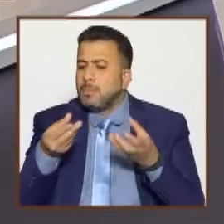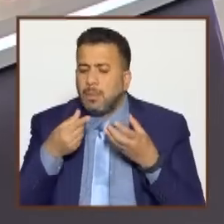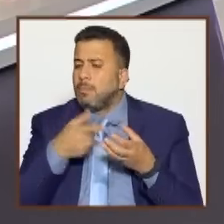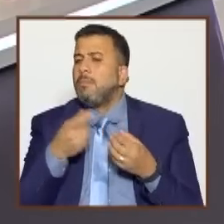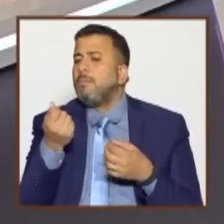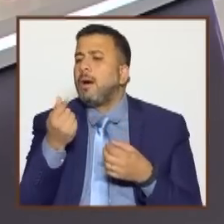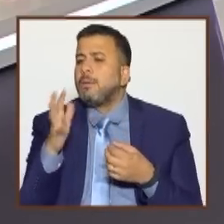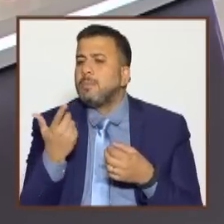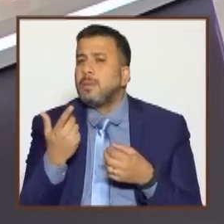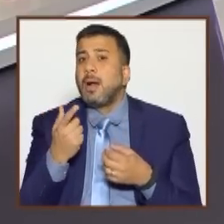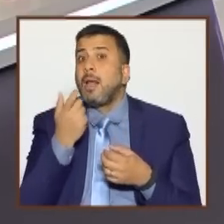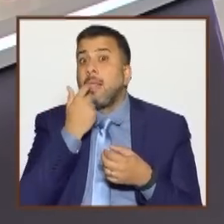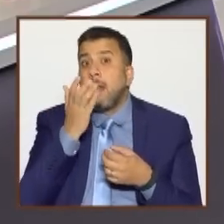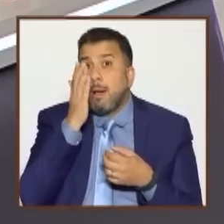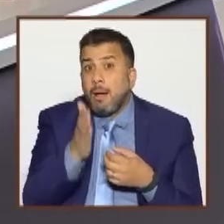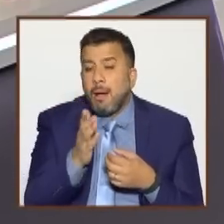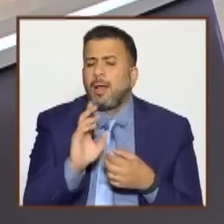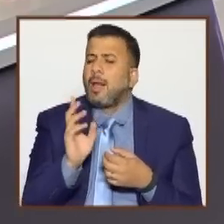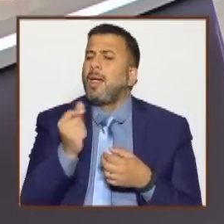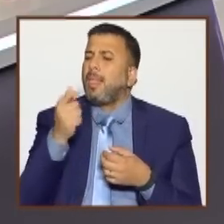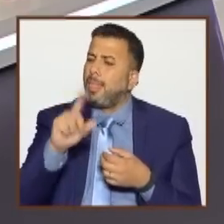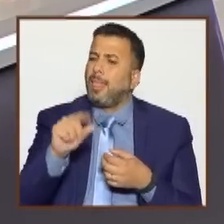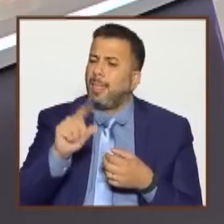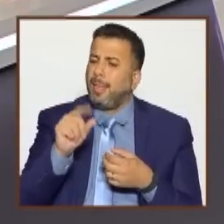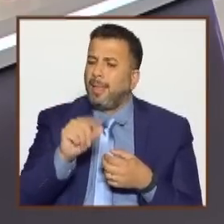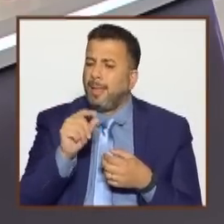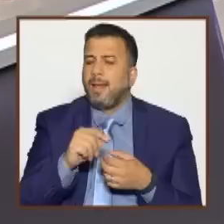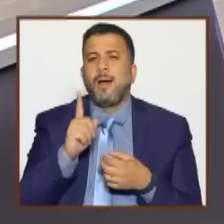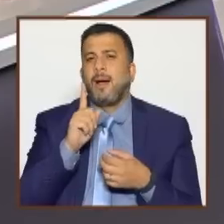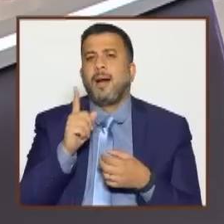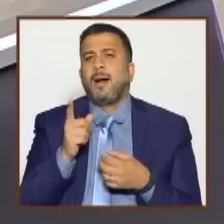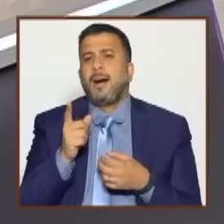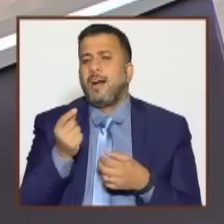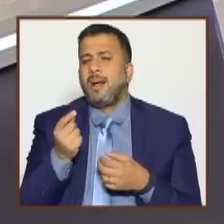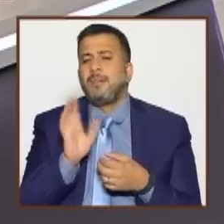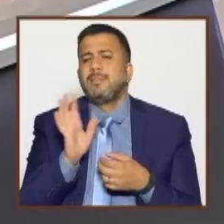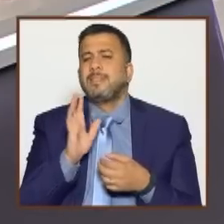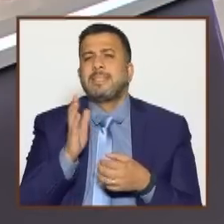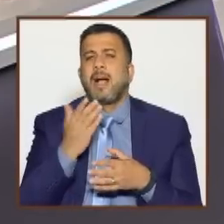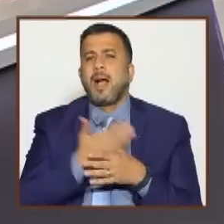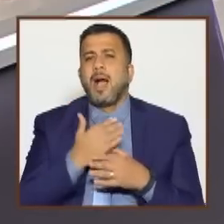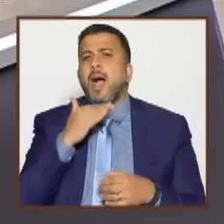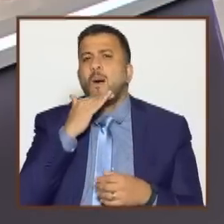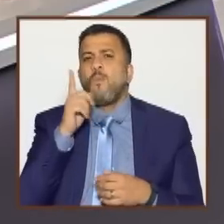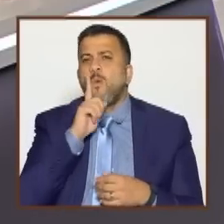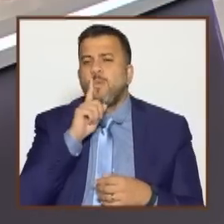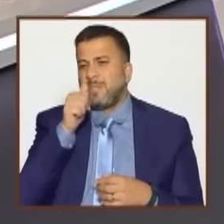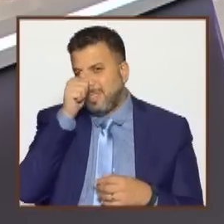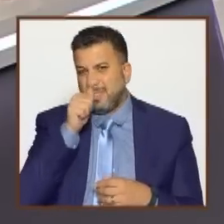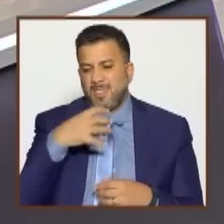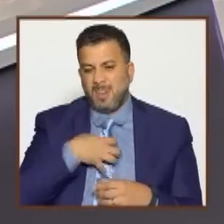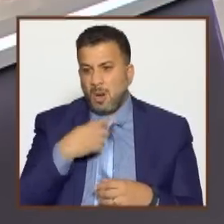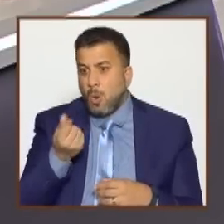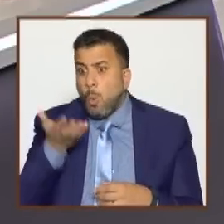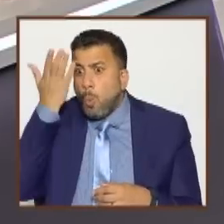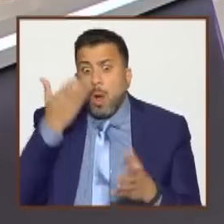تقول ما يأتون ما يتكلمون بالسعر الحقيقي، تقول علشان ما يتضايق الوالدان،